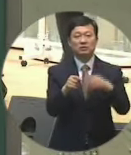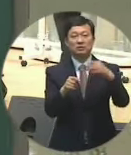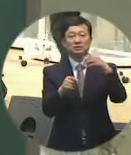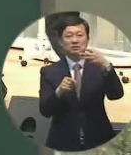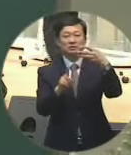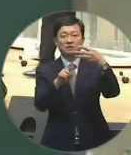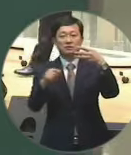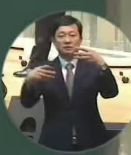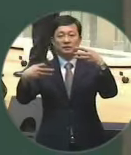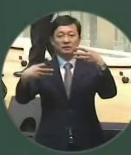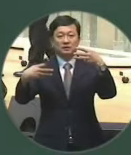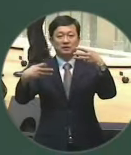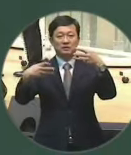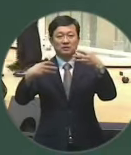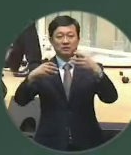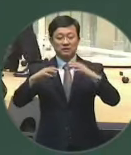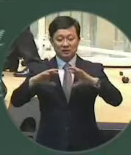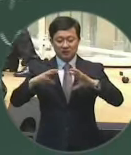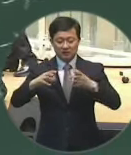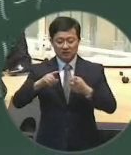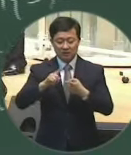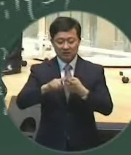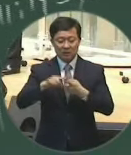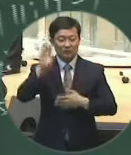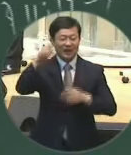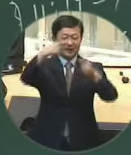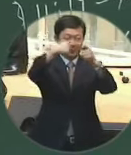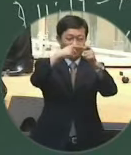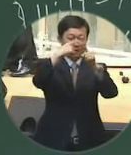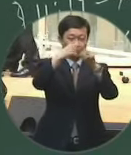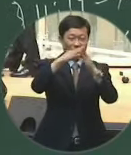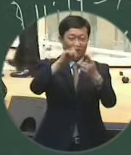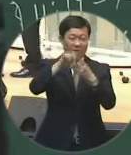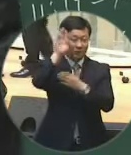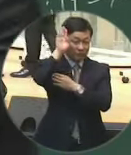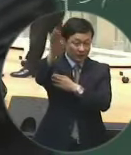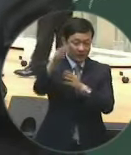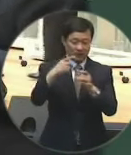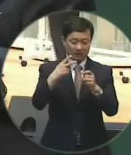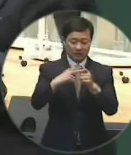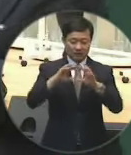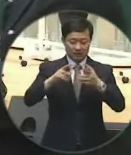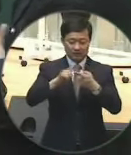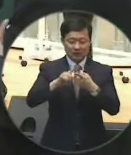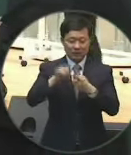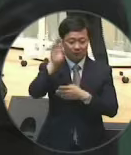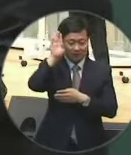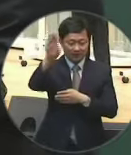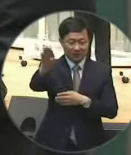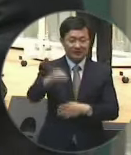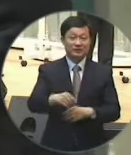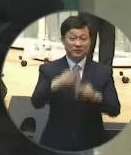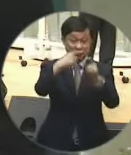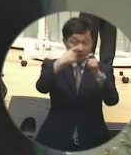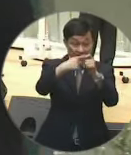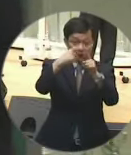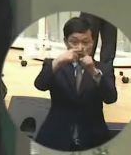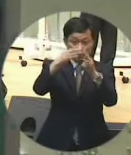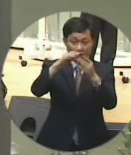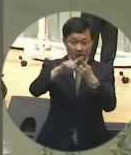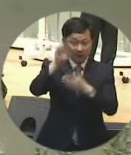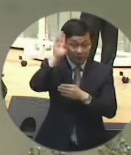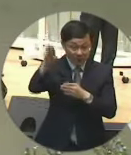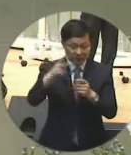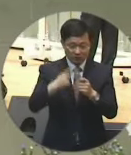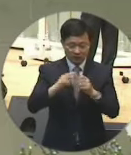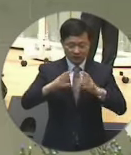13절에 보니까 세상에 대한 미래 나옵니다. 고통의 때. If you look in 2 Timothy chapter 3 verse 1 to 13, you will see the